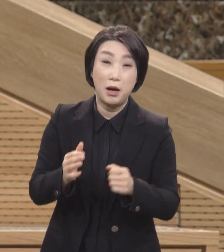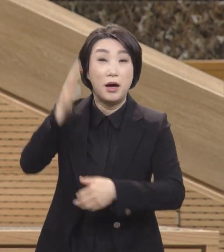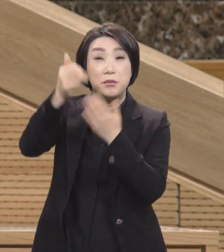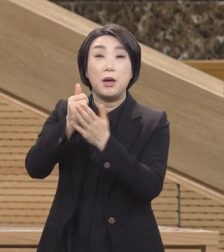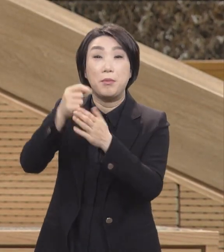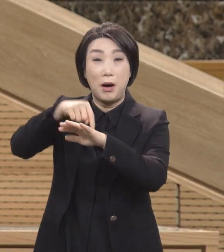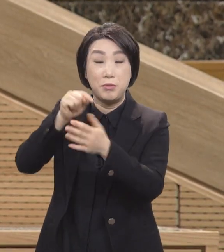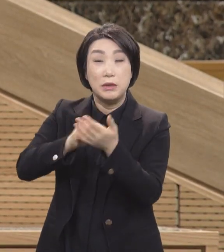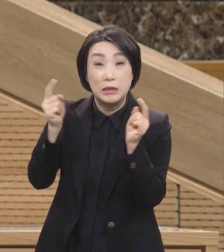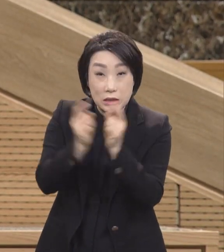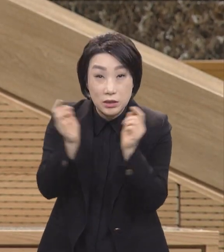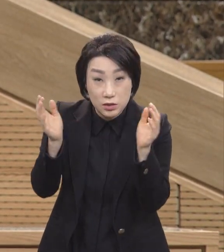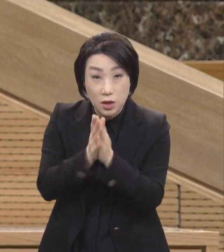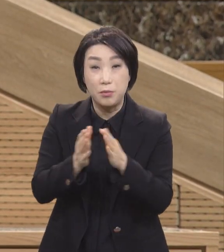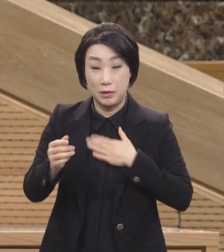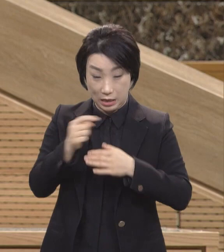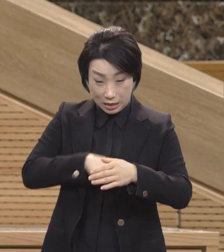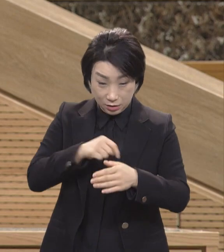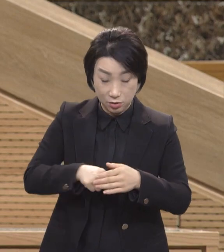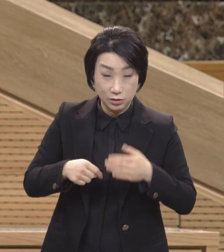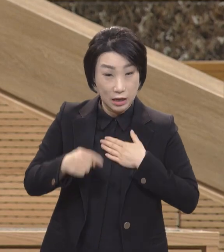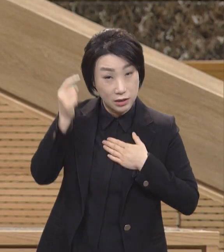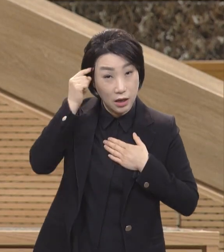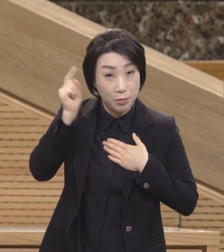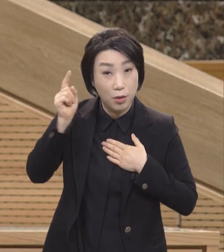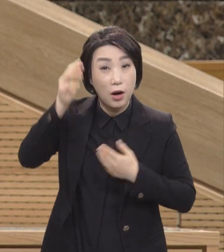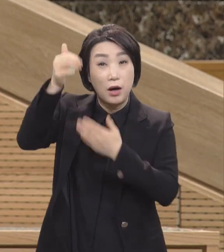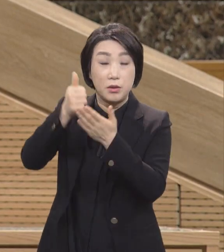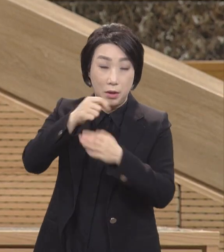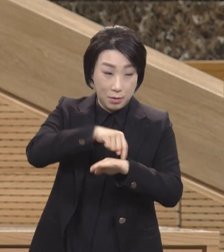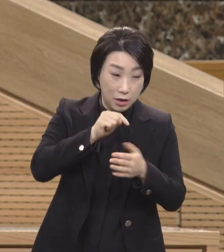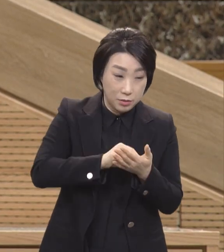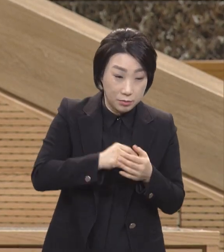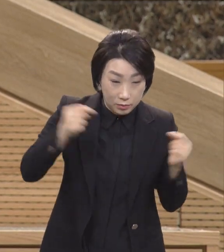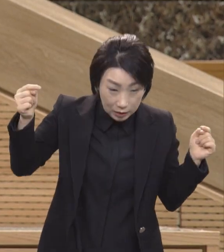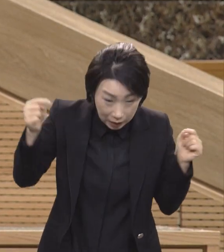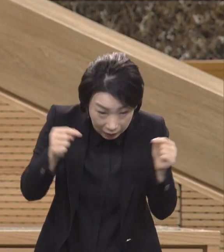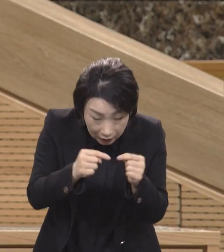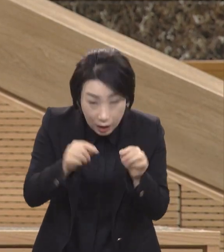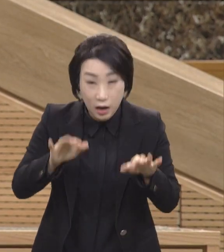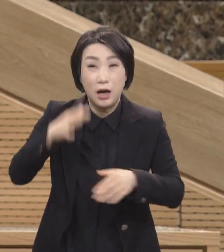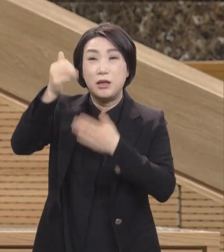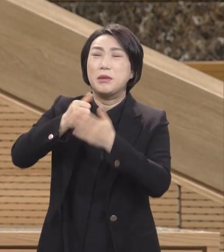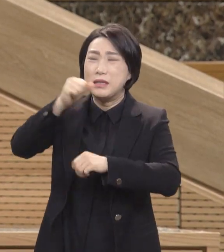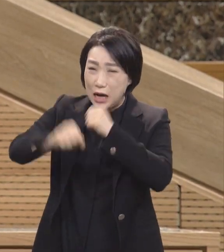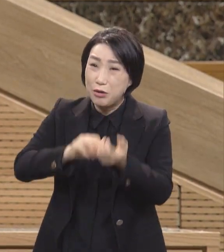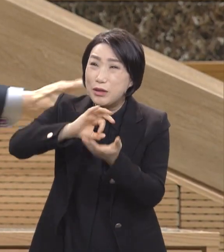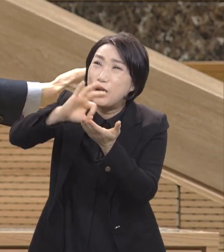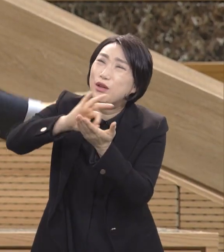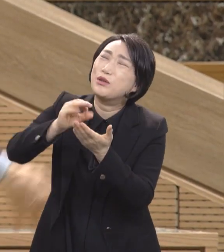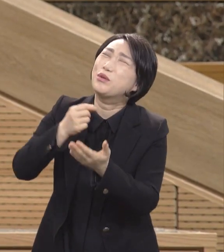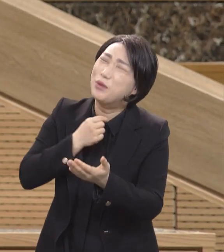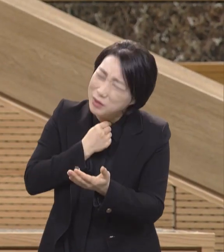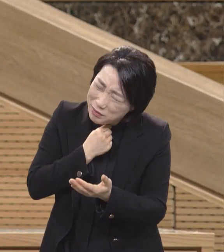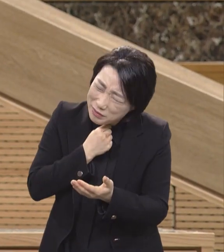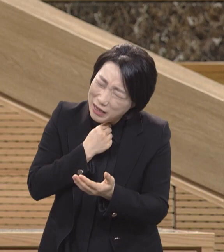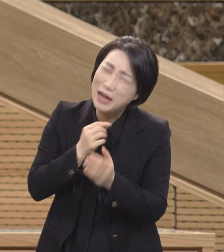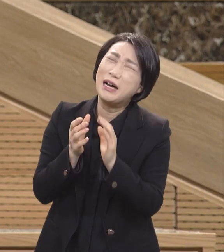안에서 내 생각이 하나님 마음이 되어서 나를 하나님 마음대로 움직이게 해 주시길